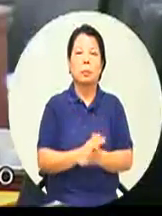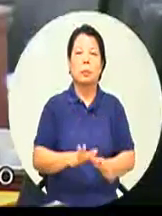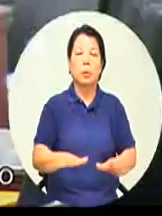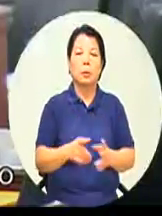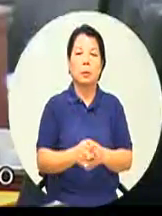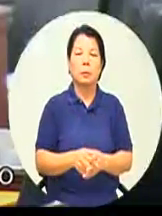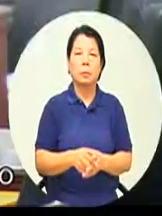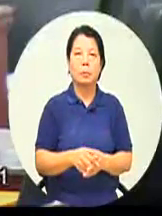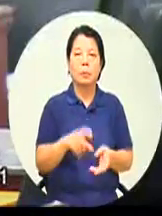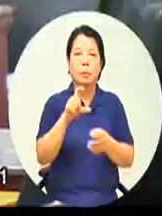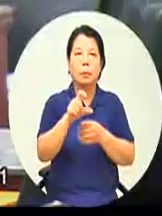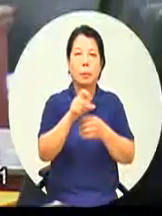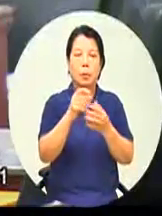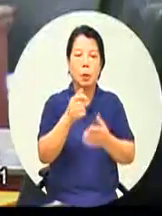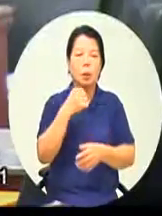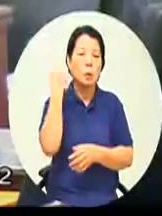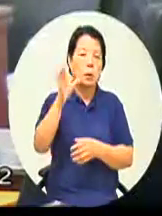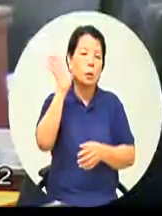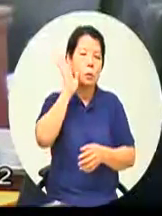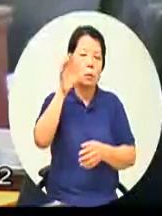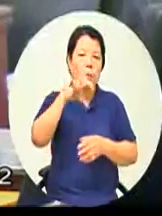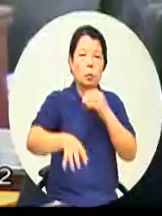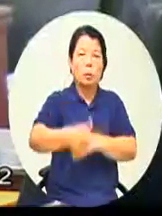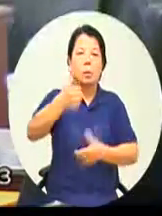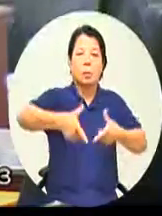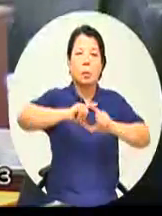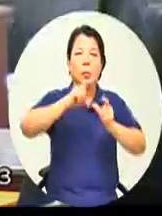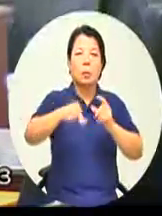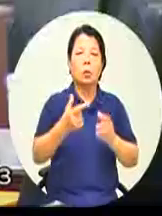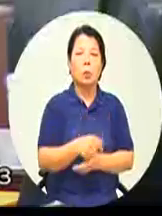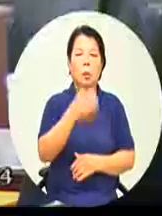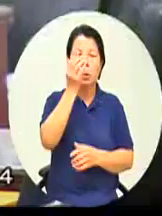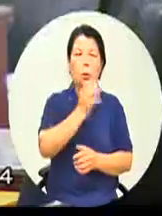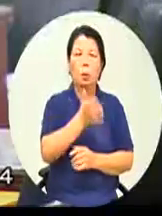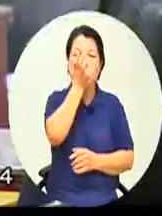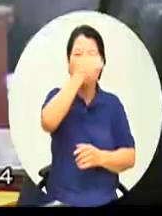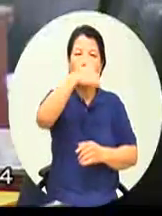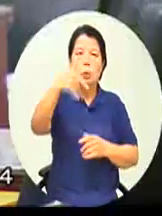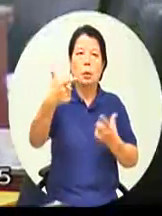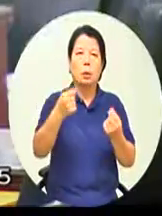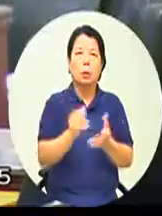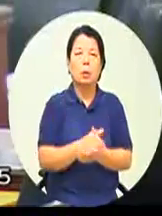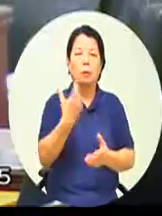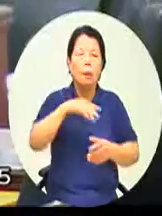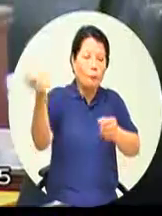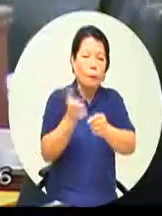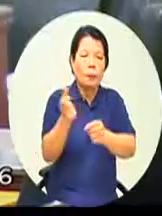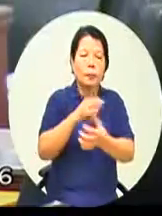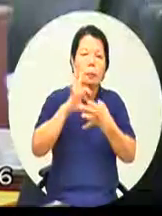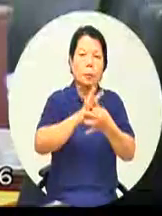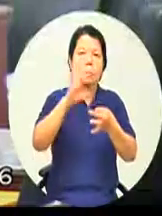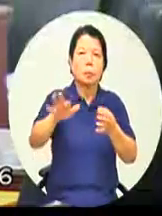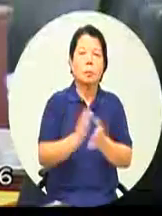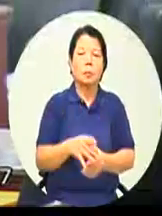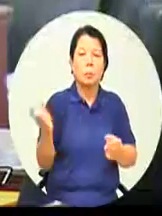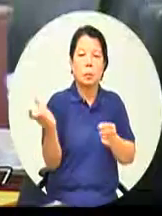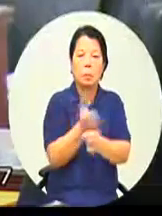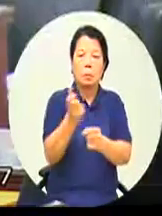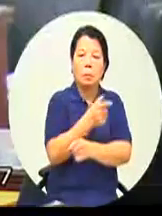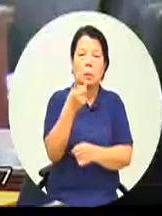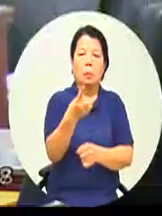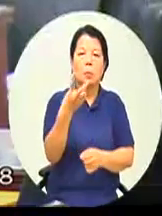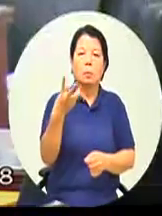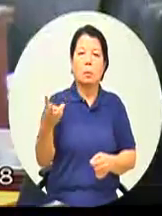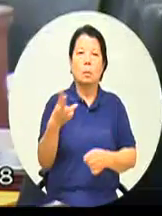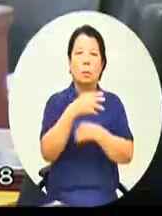小题，我想要请新闻局长来回答，也是跟风灾有关啊。我想风灾这连续的2-3个风灾都造